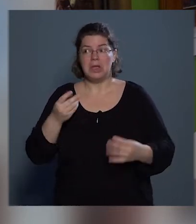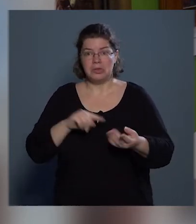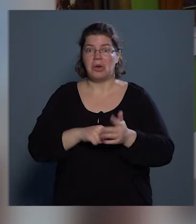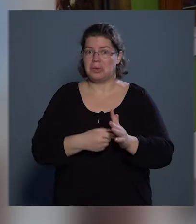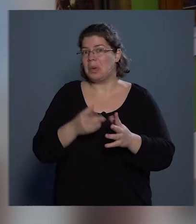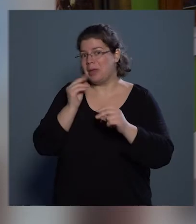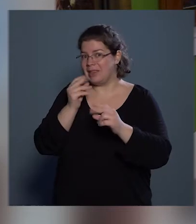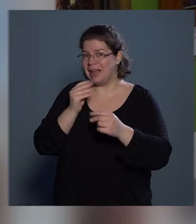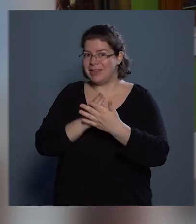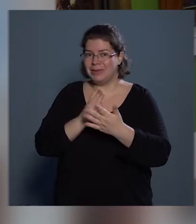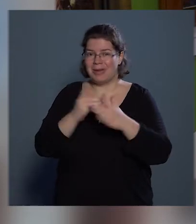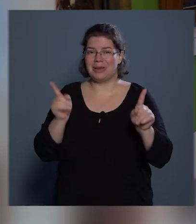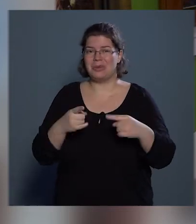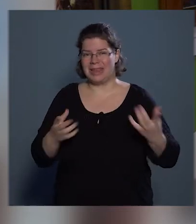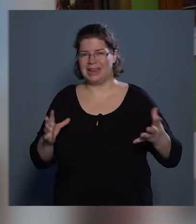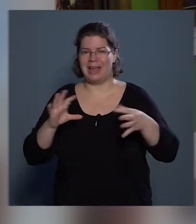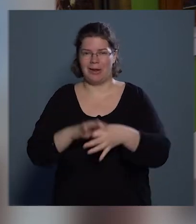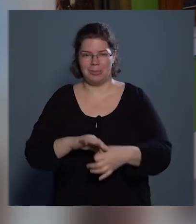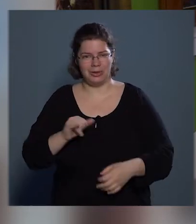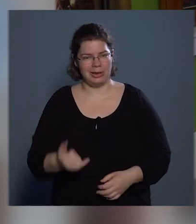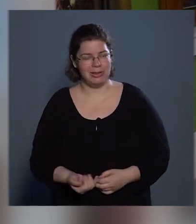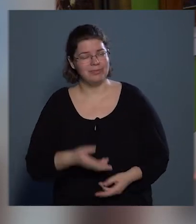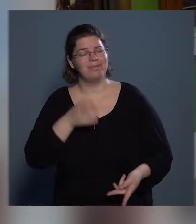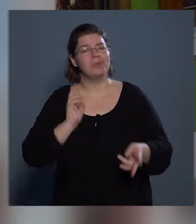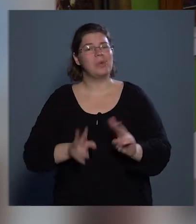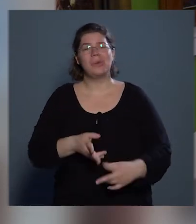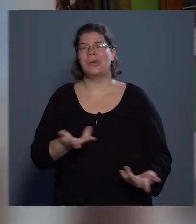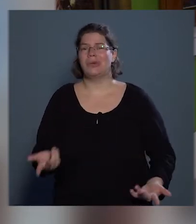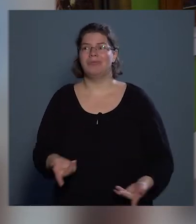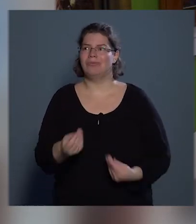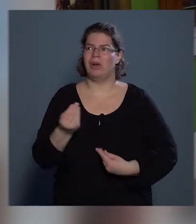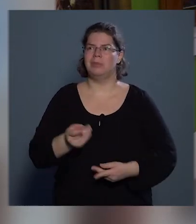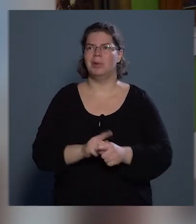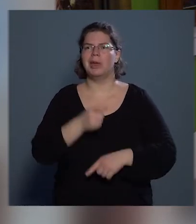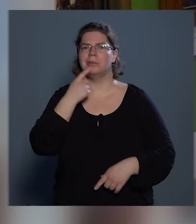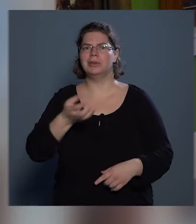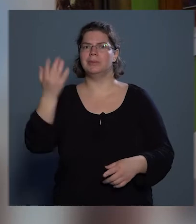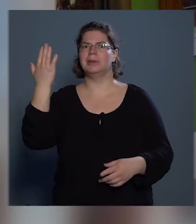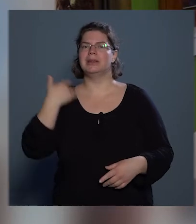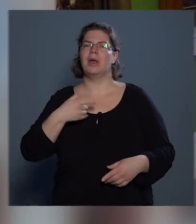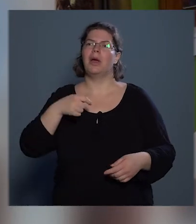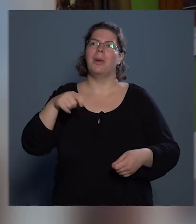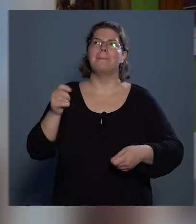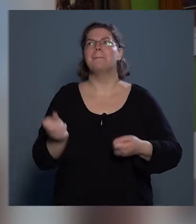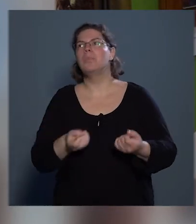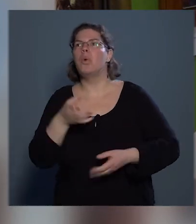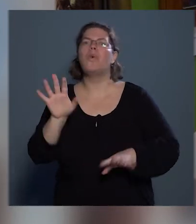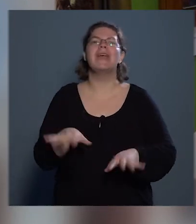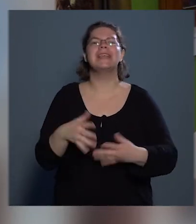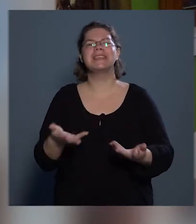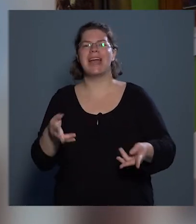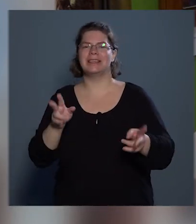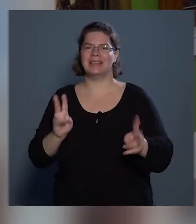már így a koncertek kapcsán, hogy valami olyasmit mondtam annak idején, hogy bűvészkednék-e, mert szinte fejen állni a